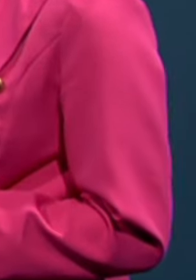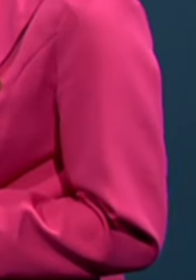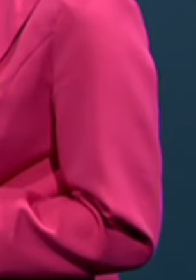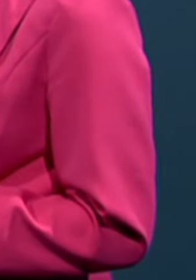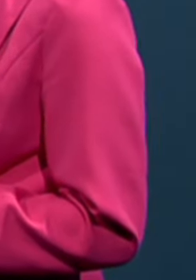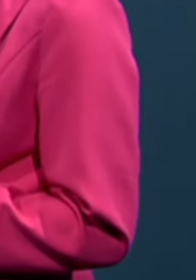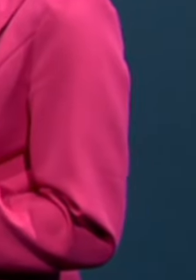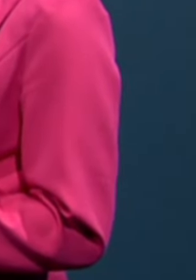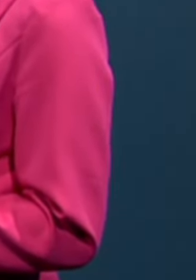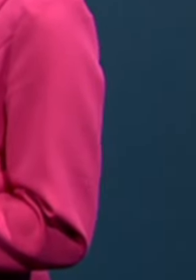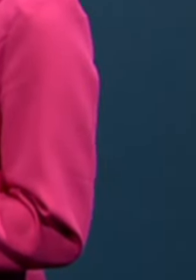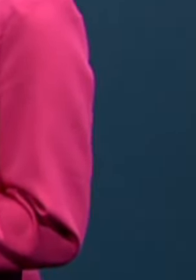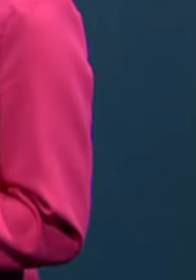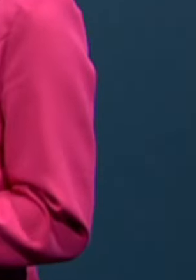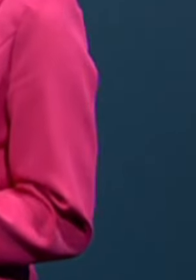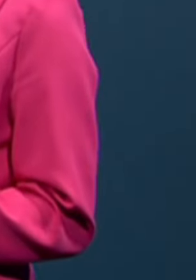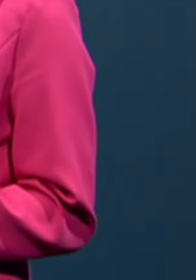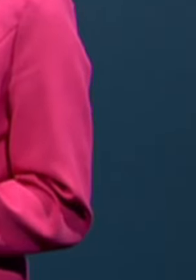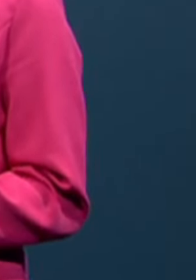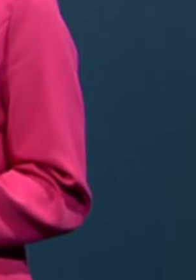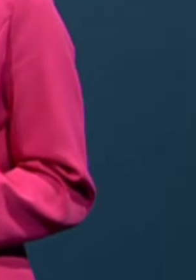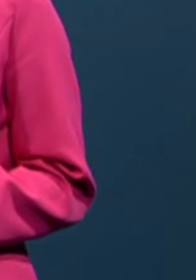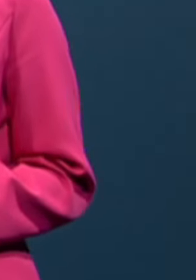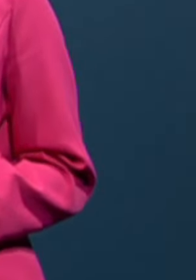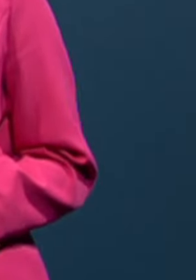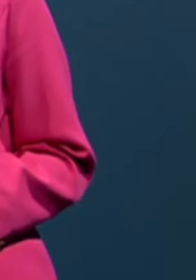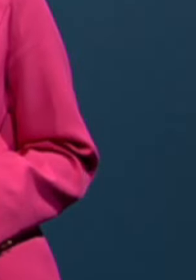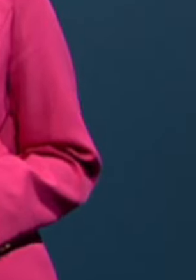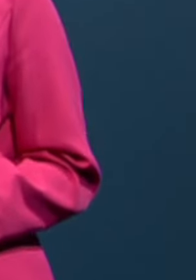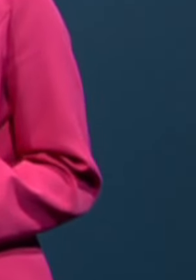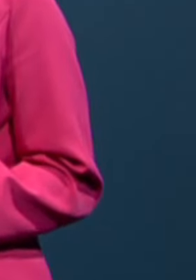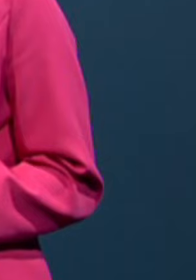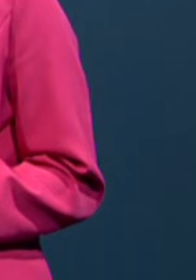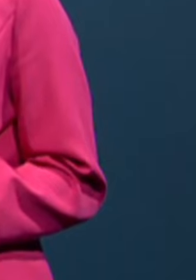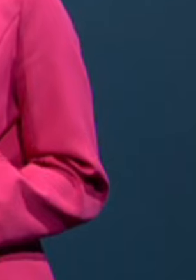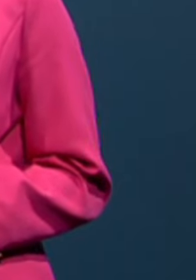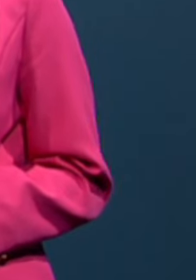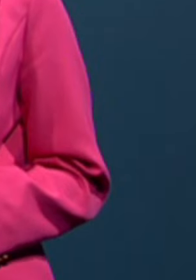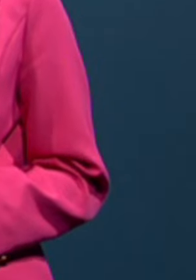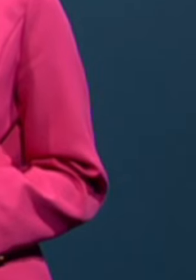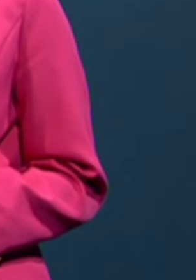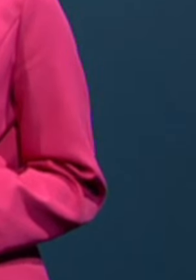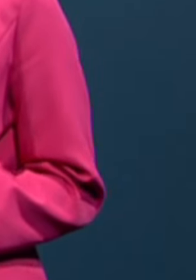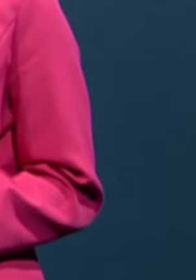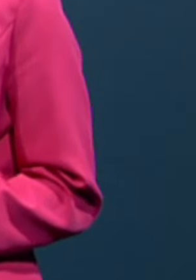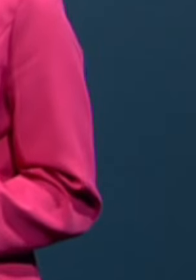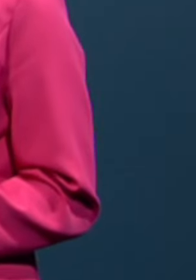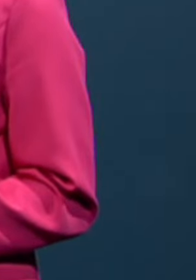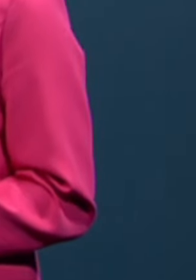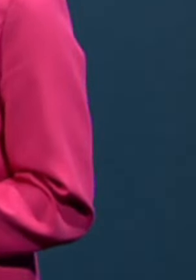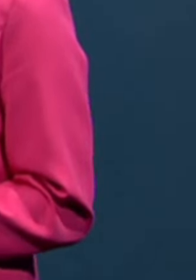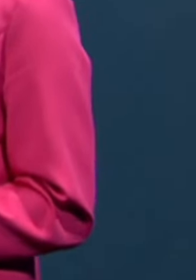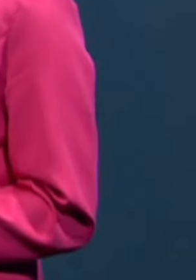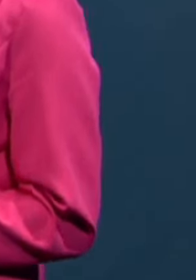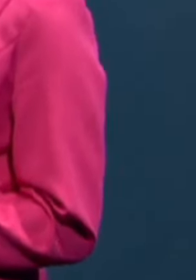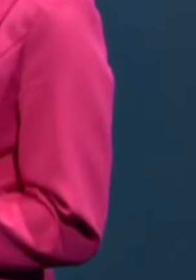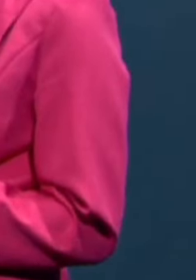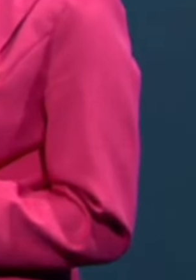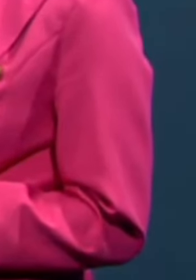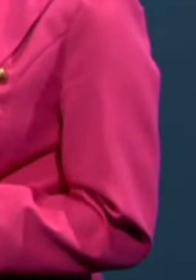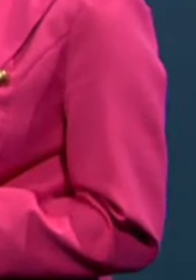di le 15 go ya go di le 20 pedi Kokstad go tla nna tsididi mo mosong ka digata di le 6 go ya go di le 15 mo Thapame lebela